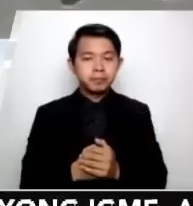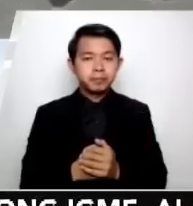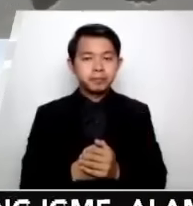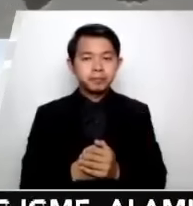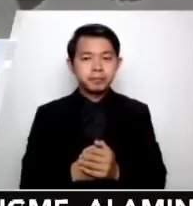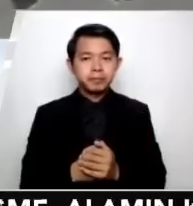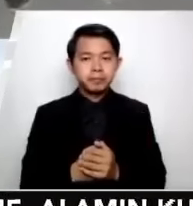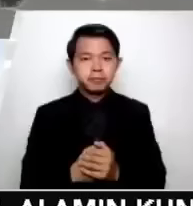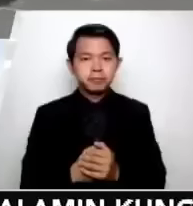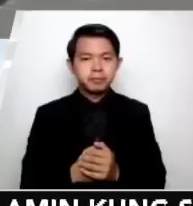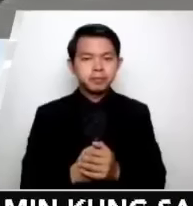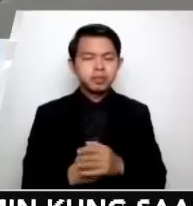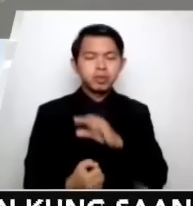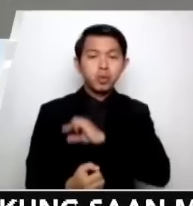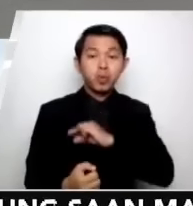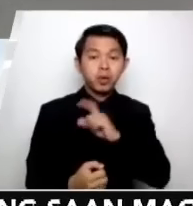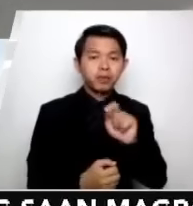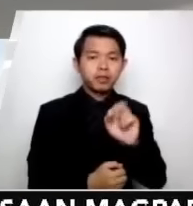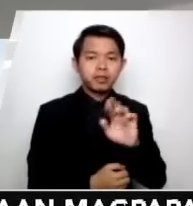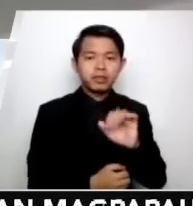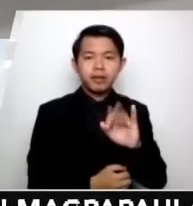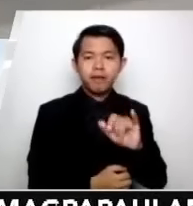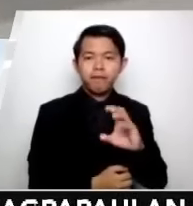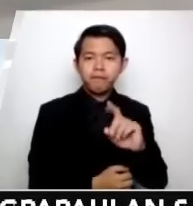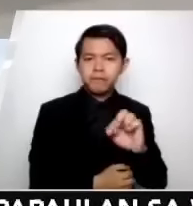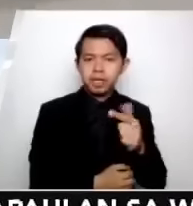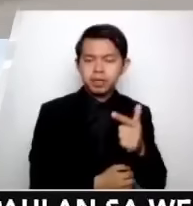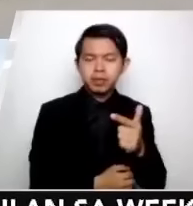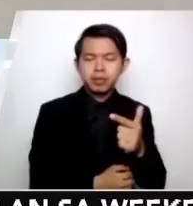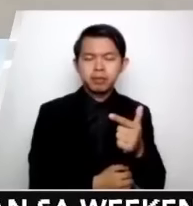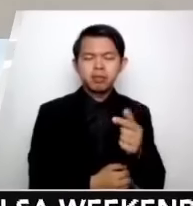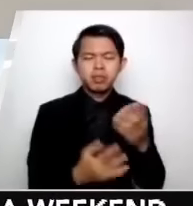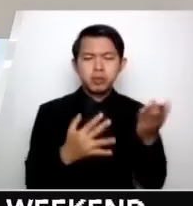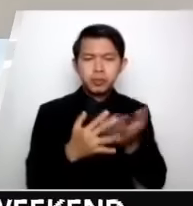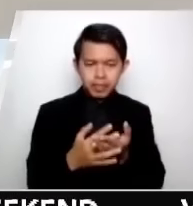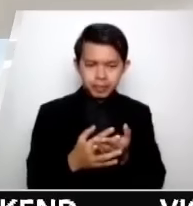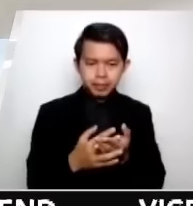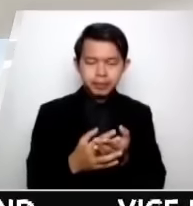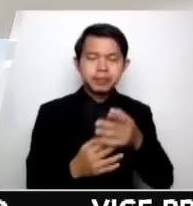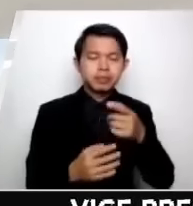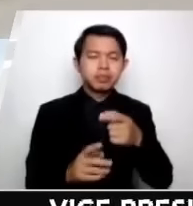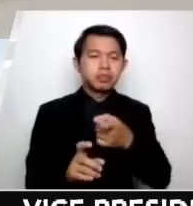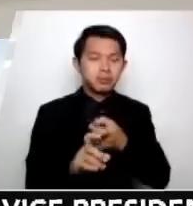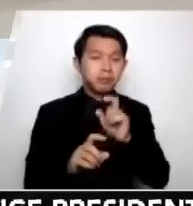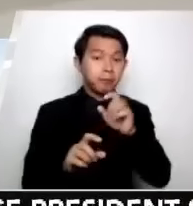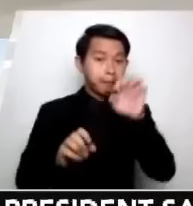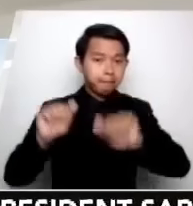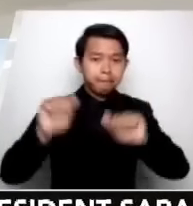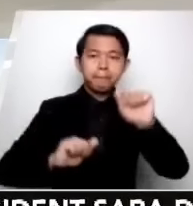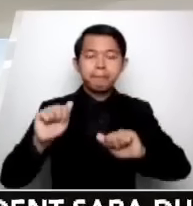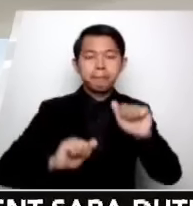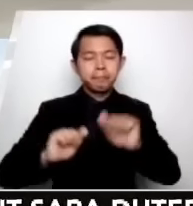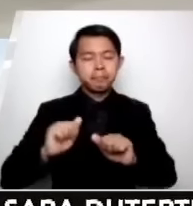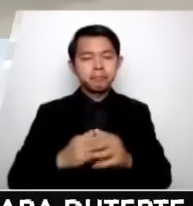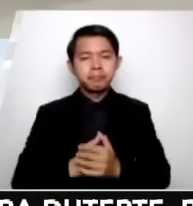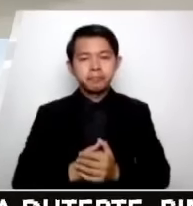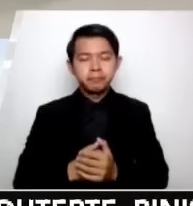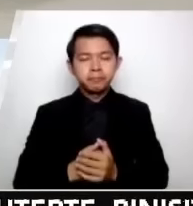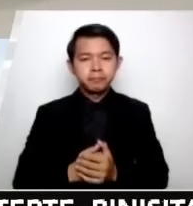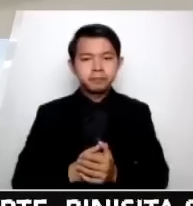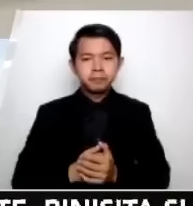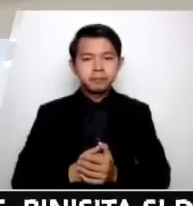kasi ng petition for bail, iseset yun, marathon hearing. So in less than 2 weeks,